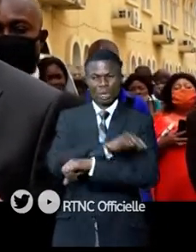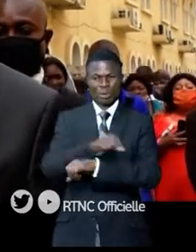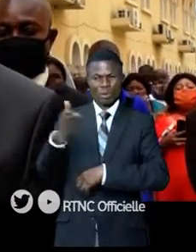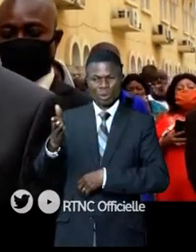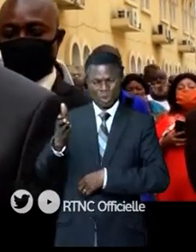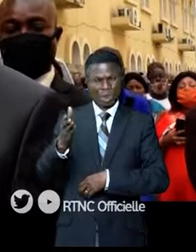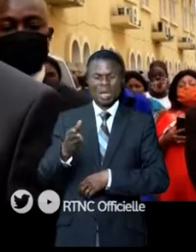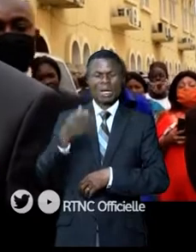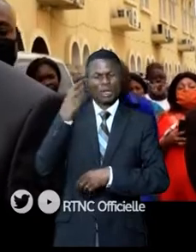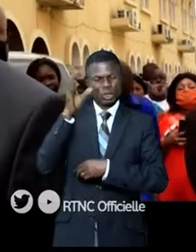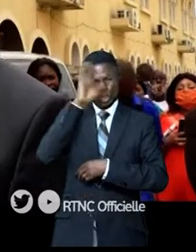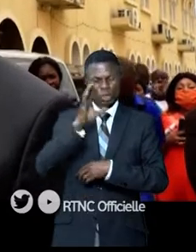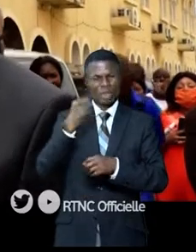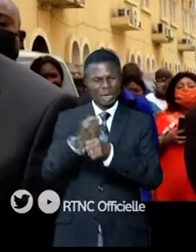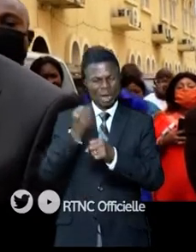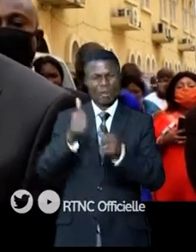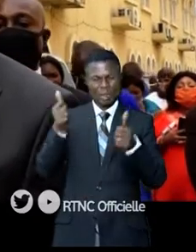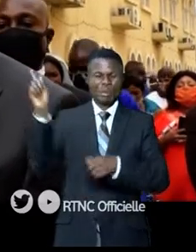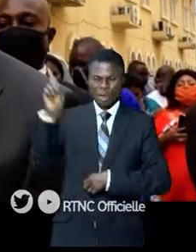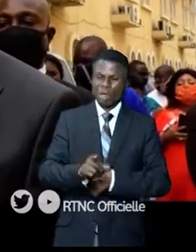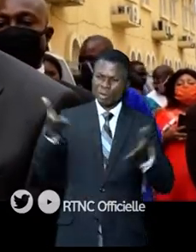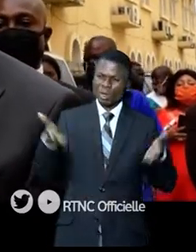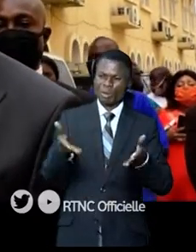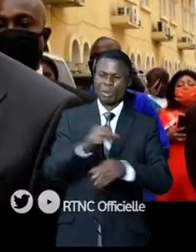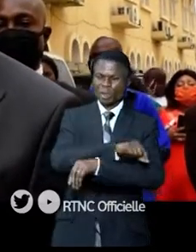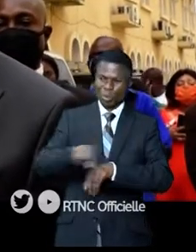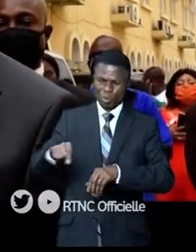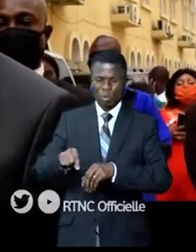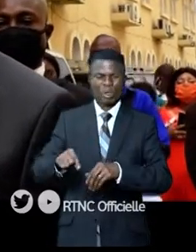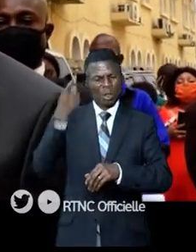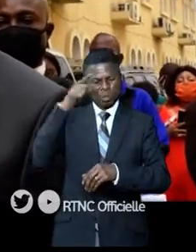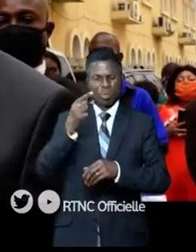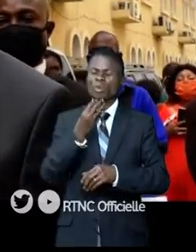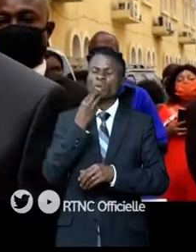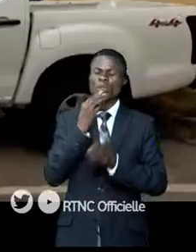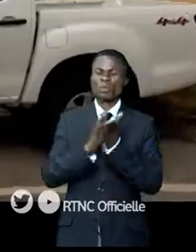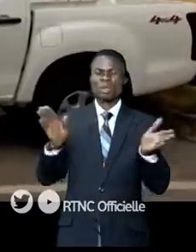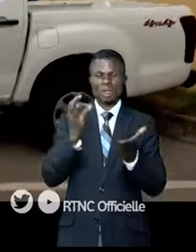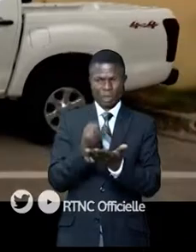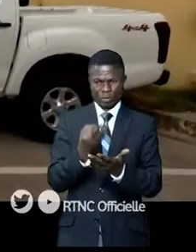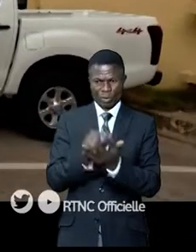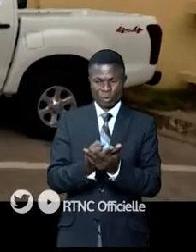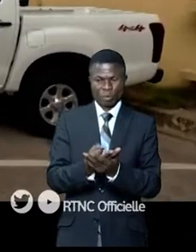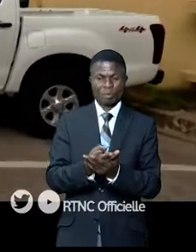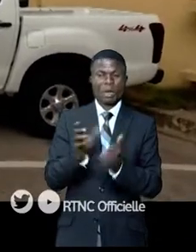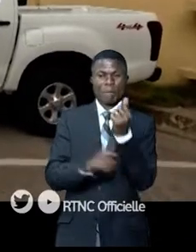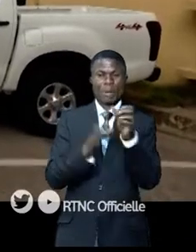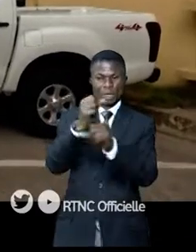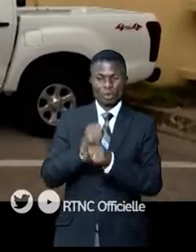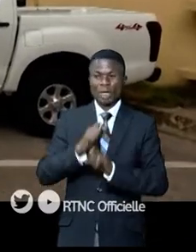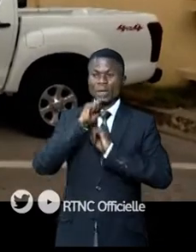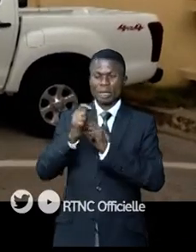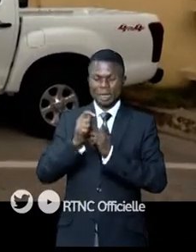de répondre à temps réel aux préoccupations du corps des inspecteurs de finances. Les bénéficiaires ont